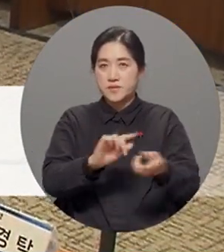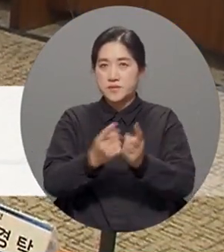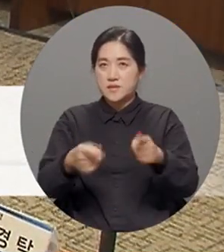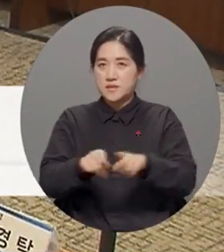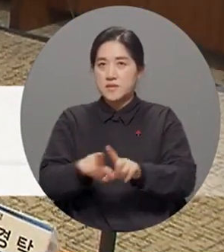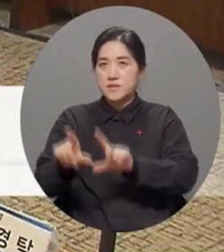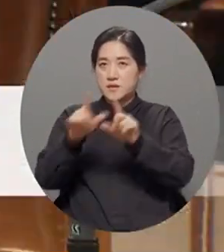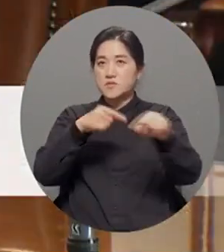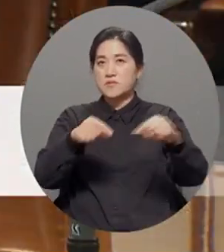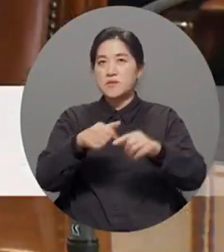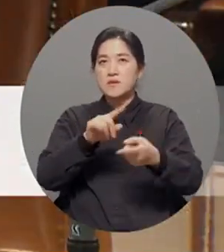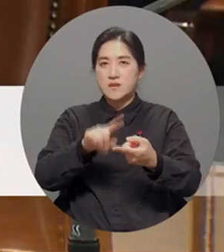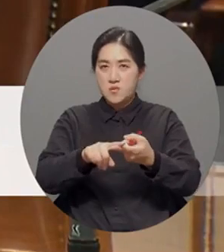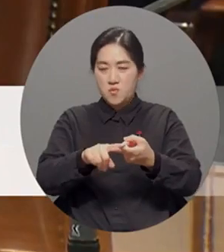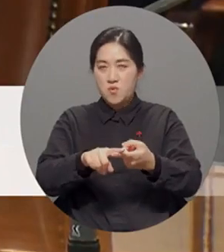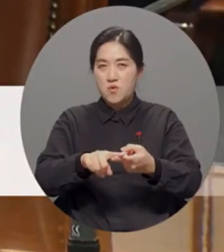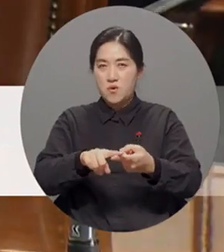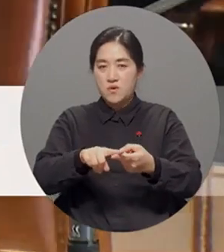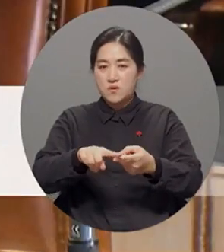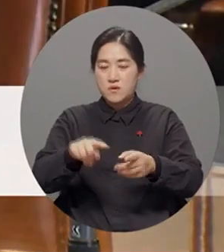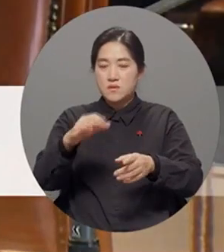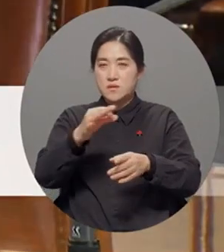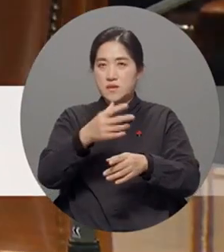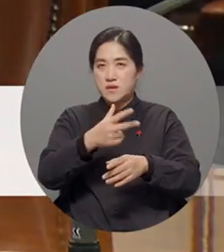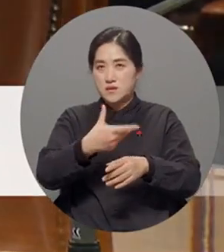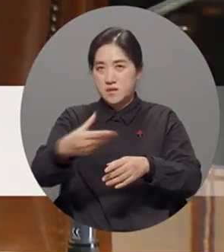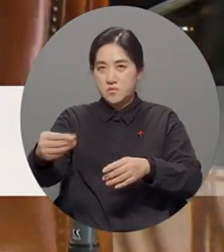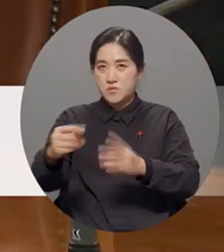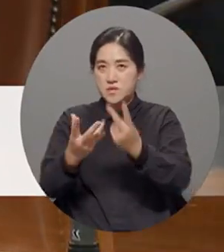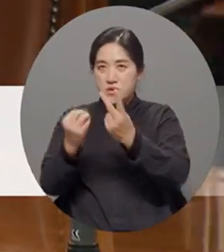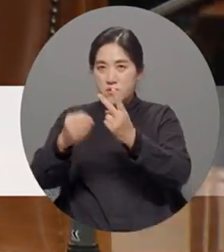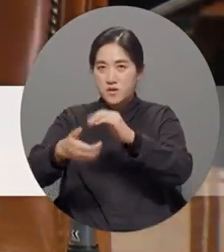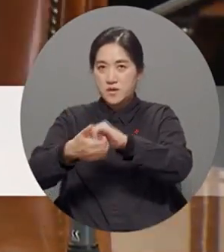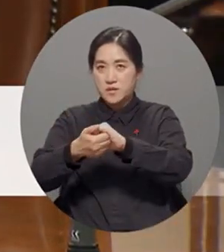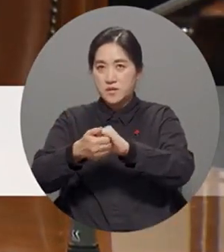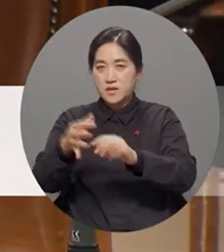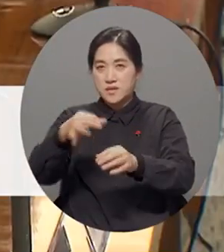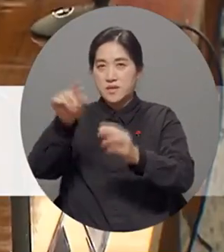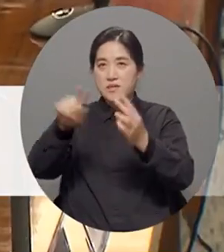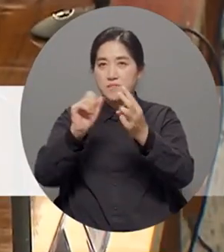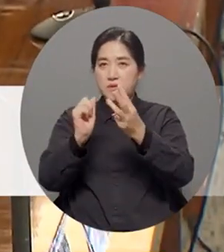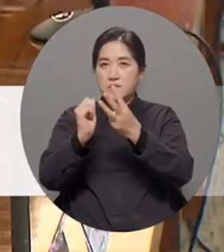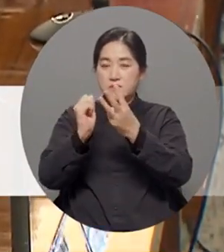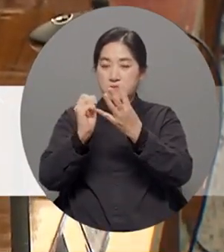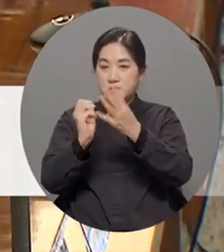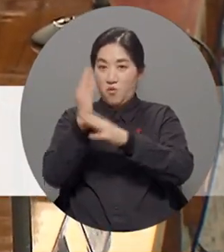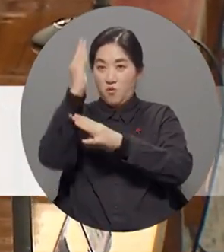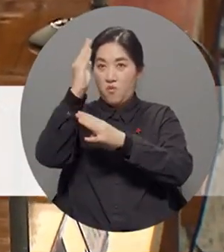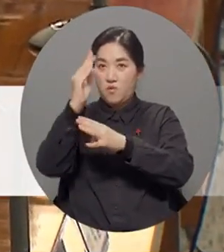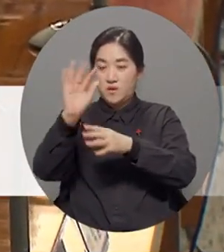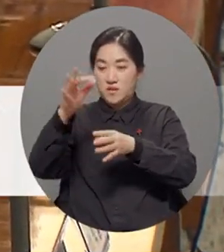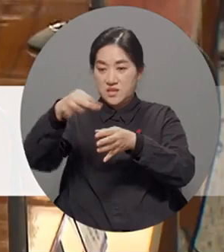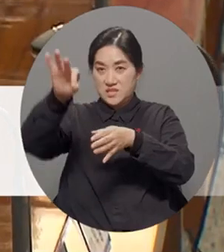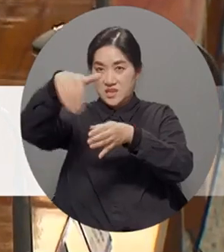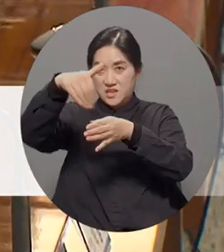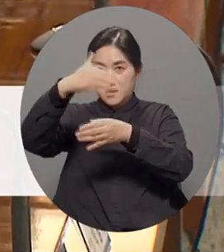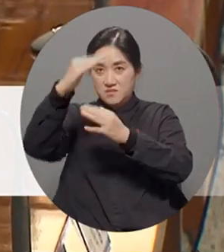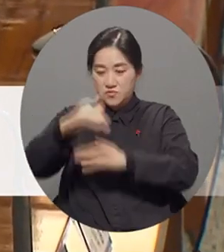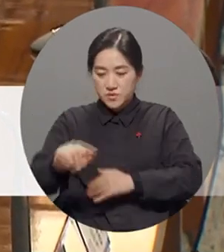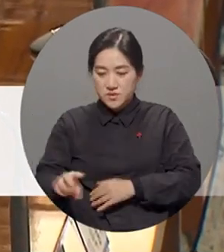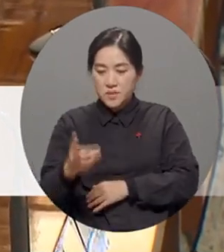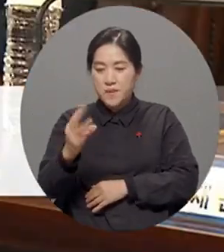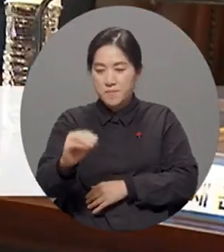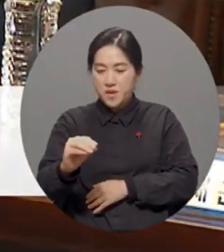상생 정책에 따라서 대출금 2억 원 한도에서 이자 4%를 초과해서 납부한 이자 가운데 최대 300만 원